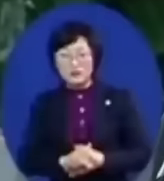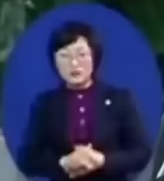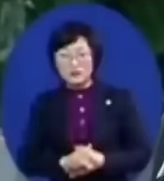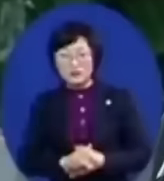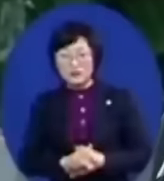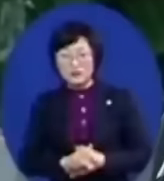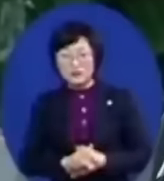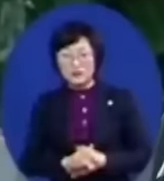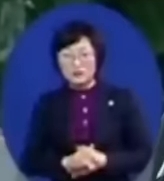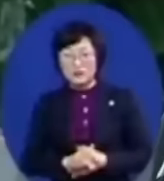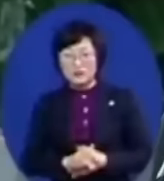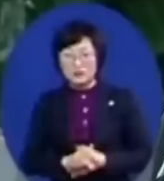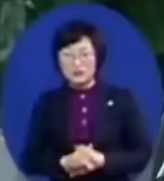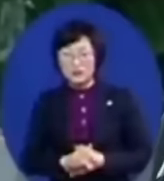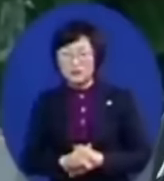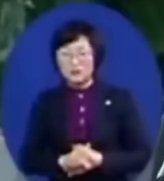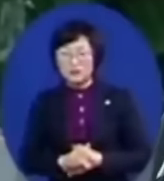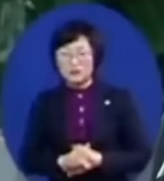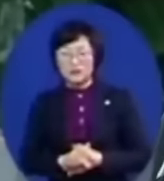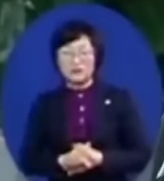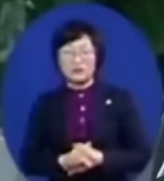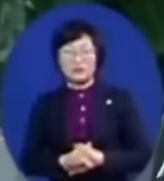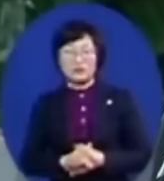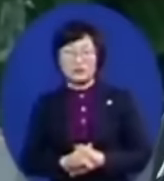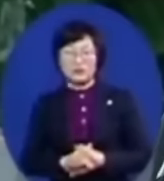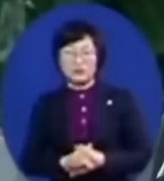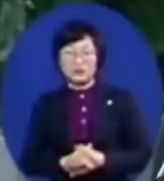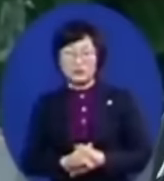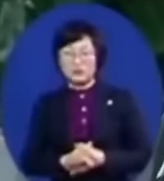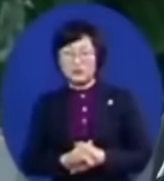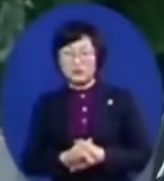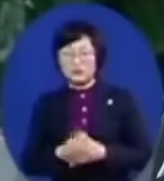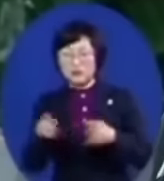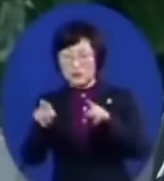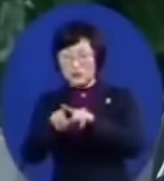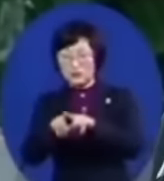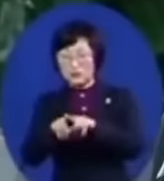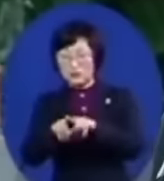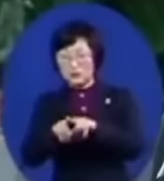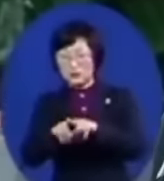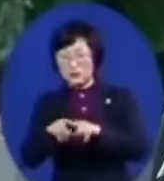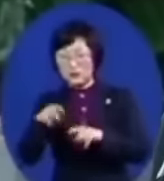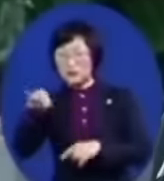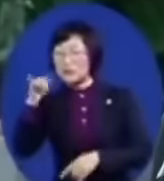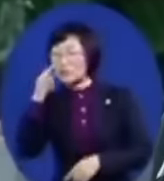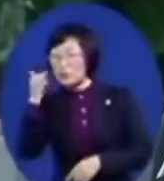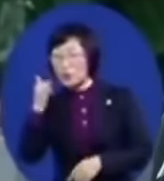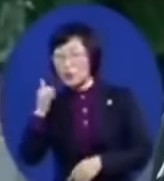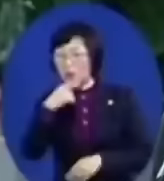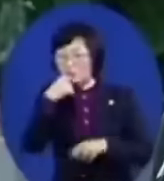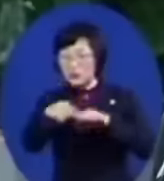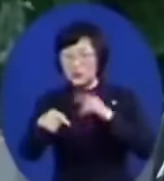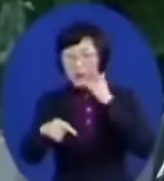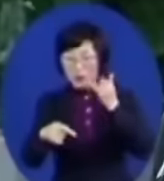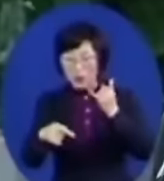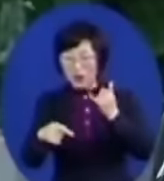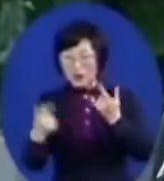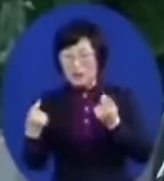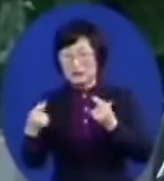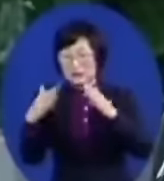동가와 친정이 같은 집에 살게 됐어요. 큰 집을 구해가지고 본가와